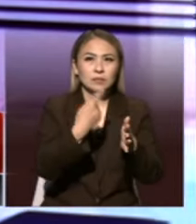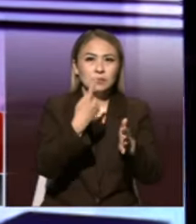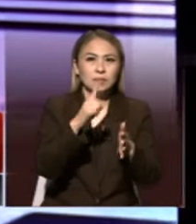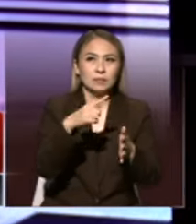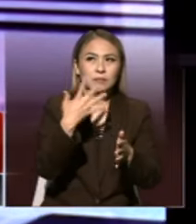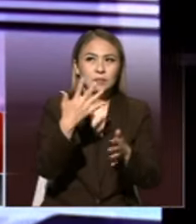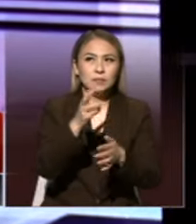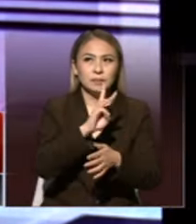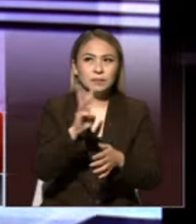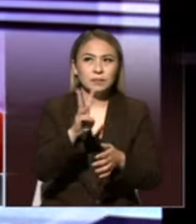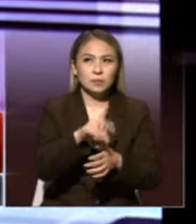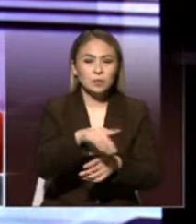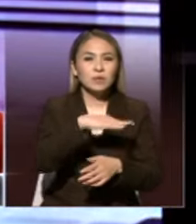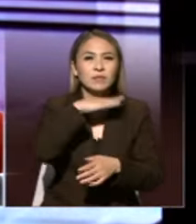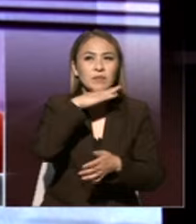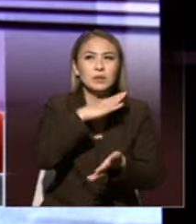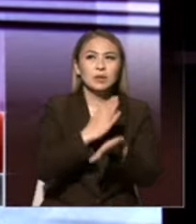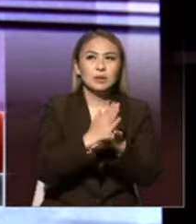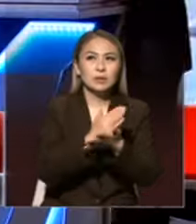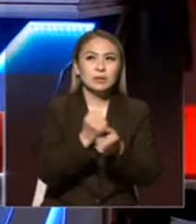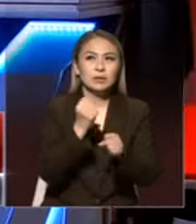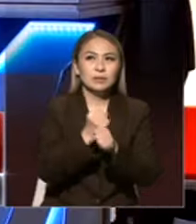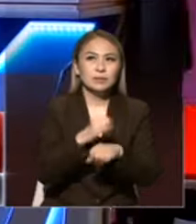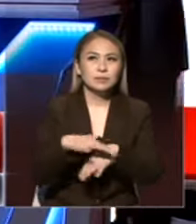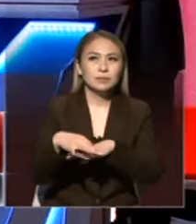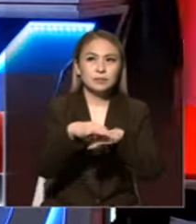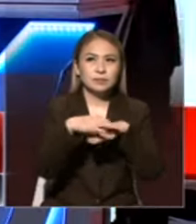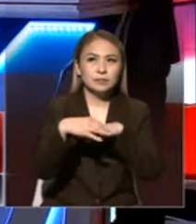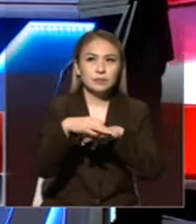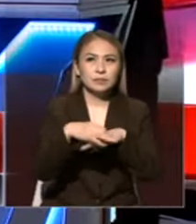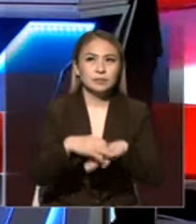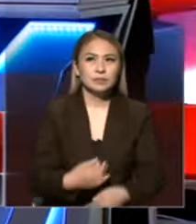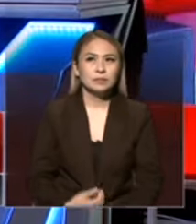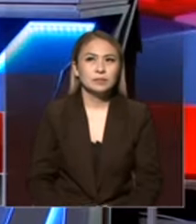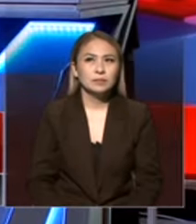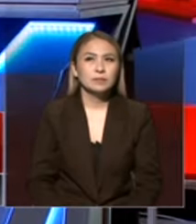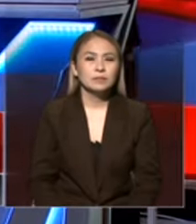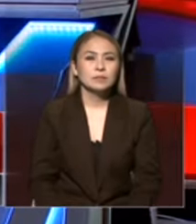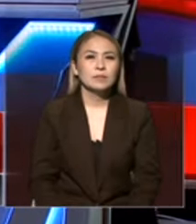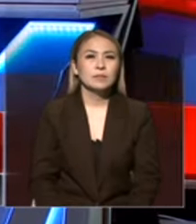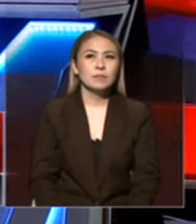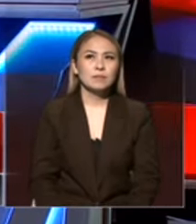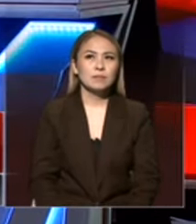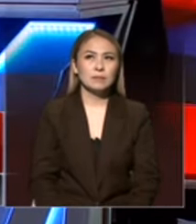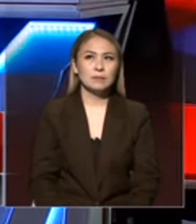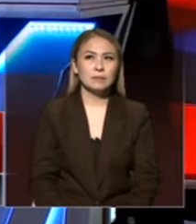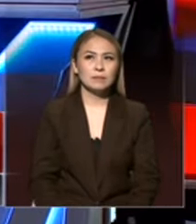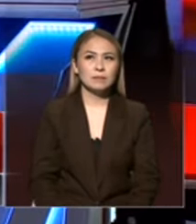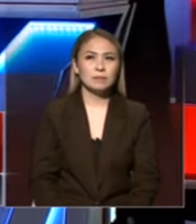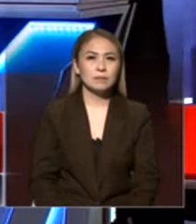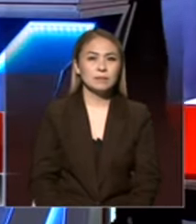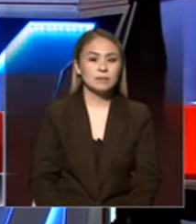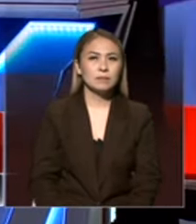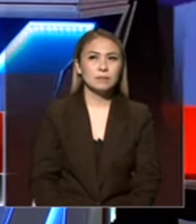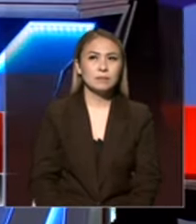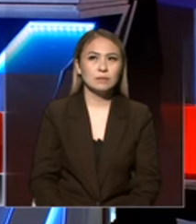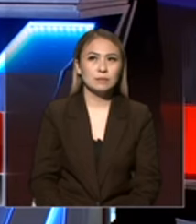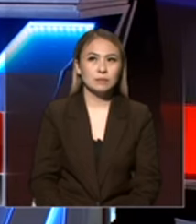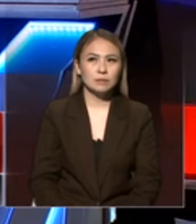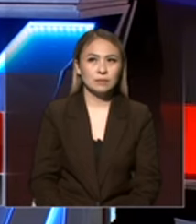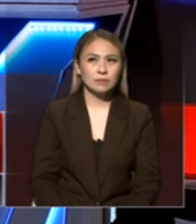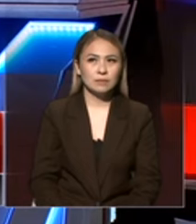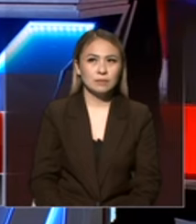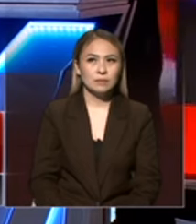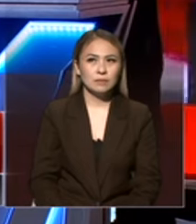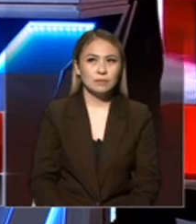жаман 80 жетеді ол кісіге. Ол баратта теуіп өзін. Сол фермер. Соны айтып отырмын да, сұрақ. Бірауыз жауап берсін сөйлеуге, мен айтайыншы. Может, мен білмей тұрған шығармын